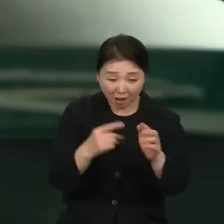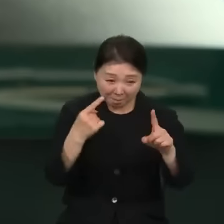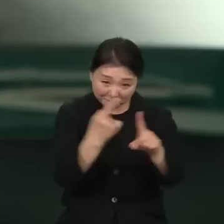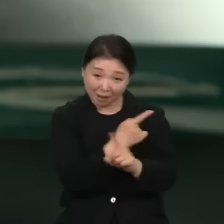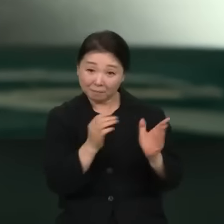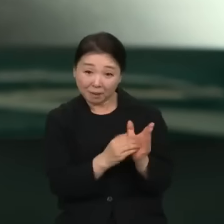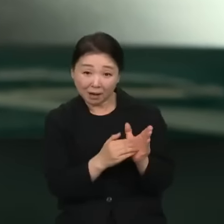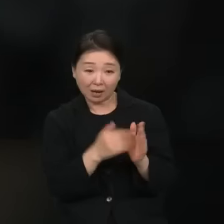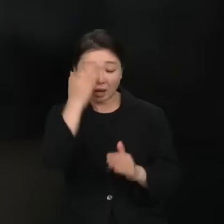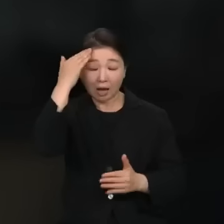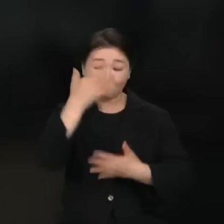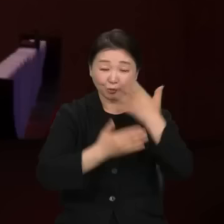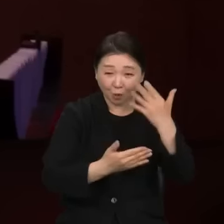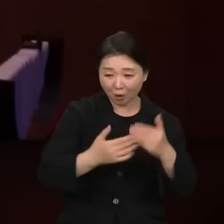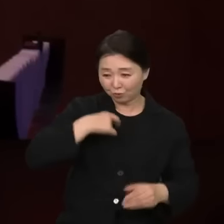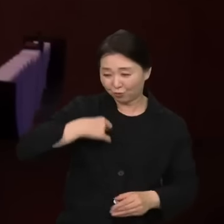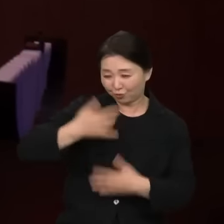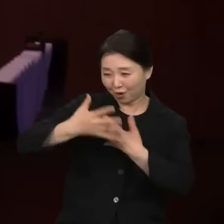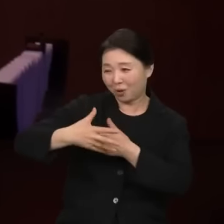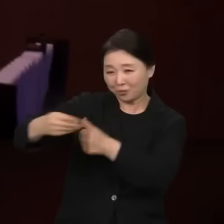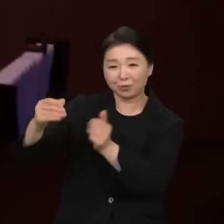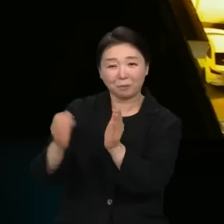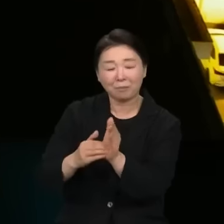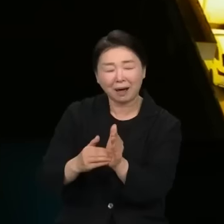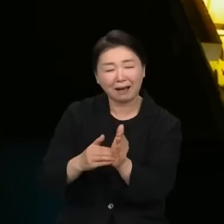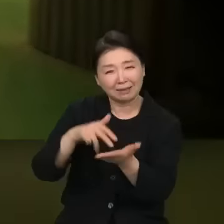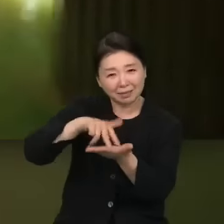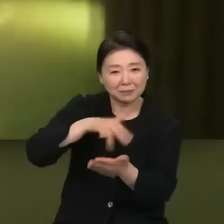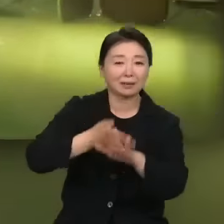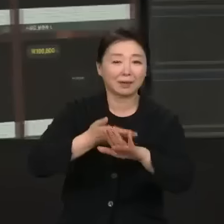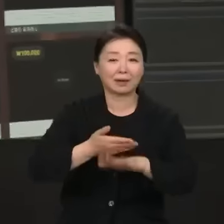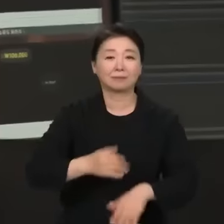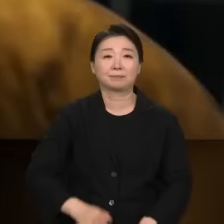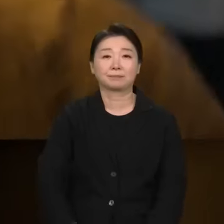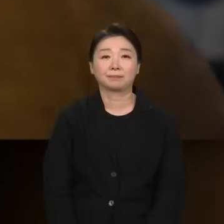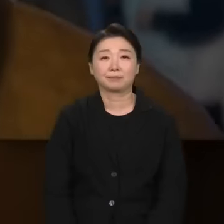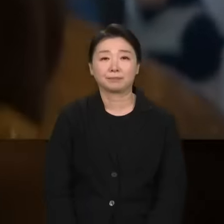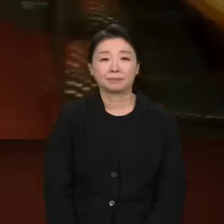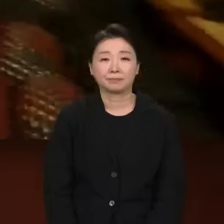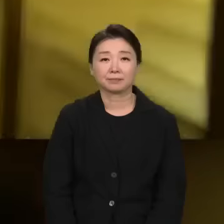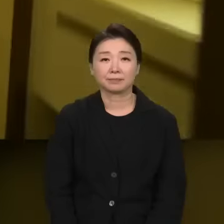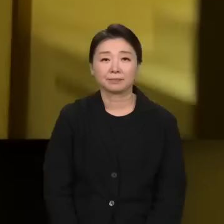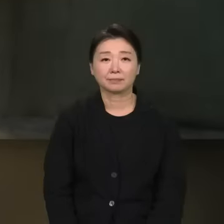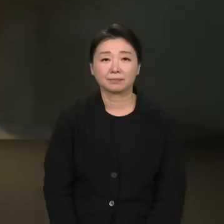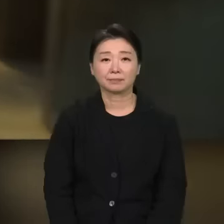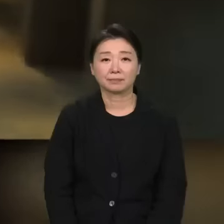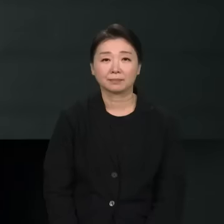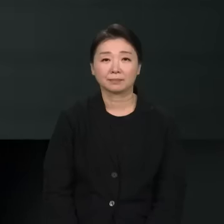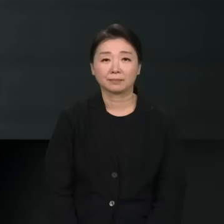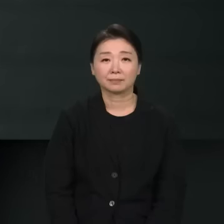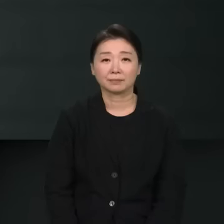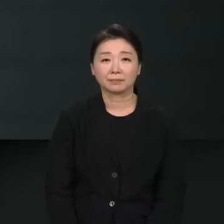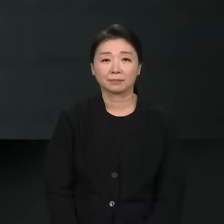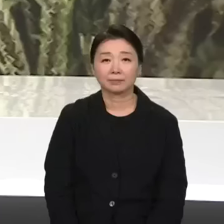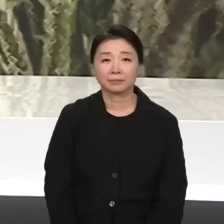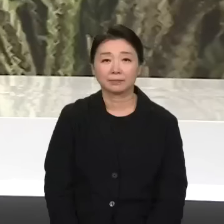우리 영화의 중국 영화제 초청 의미를 두고 다양한 해석이 이어지고 있습니다. JTBC 조소입니다.